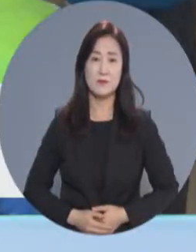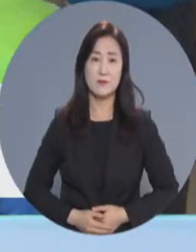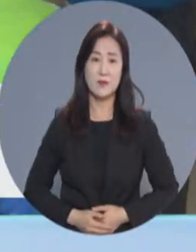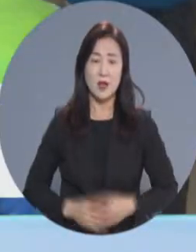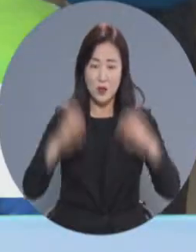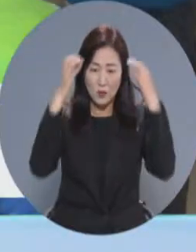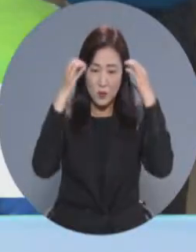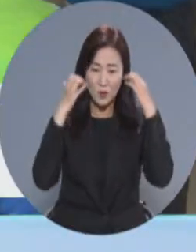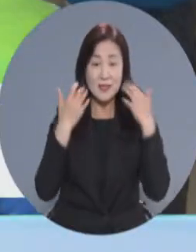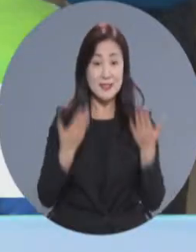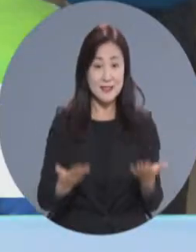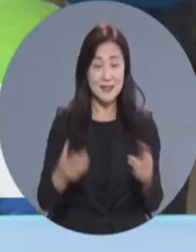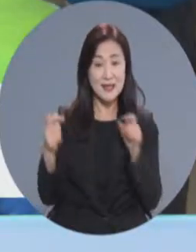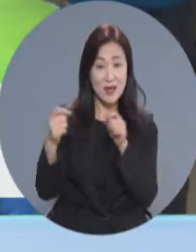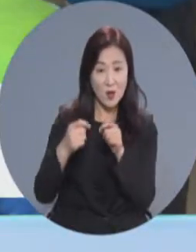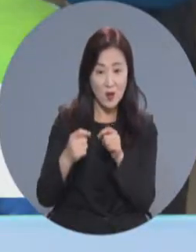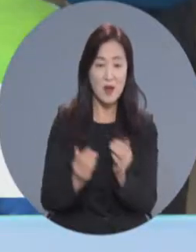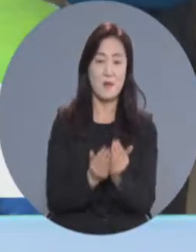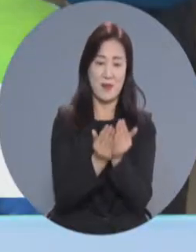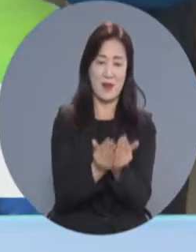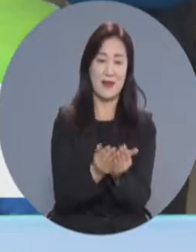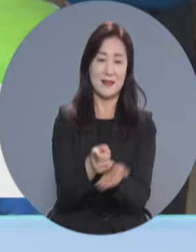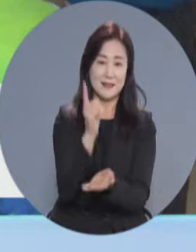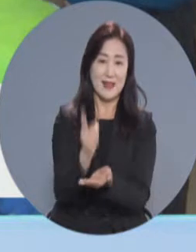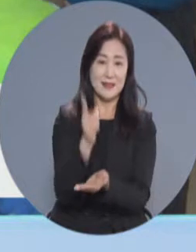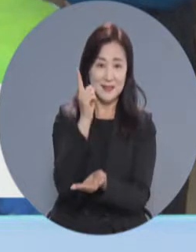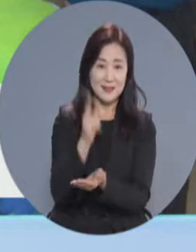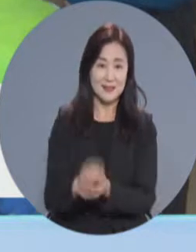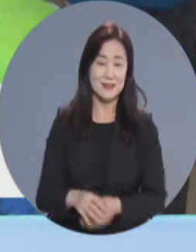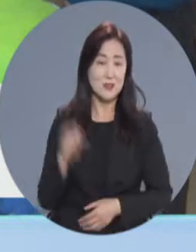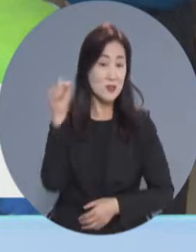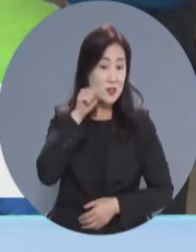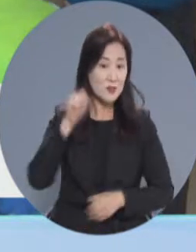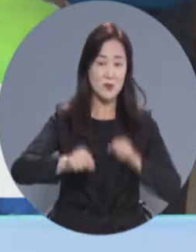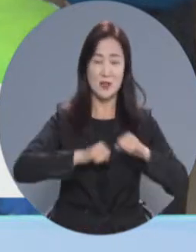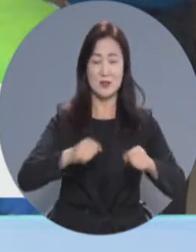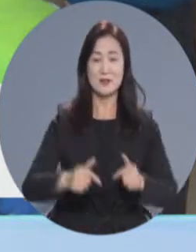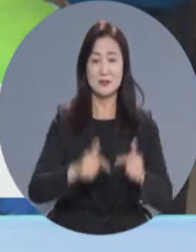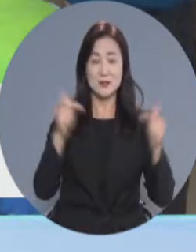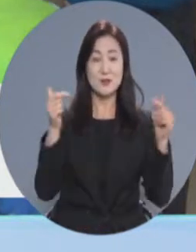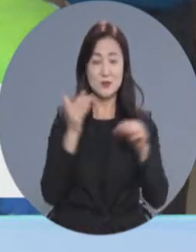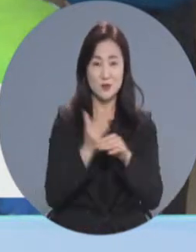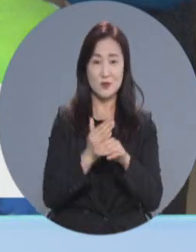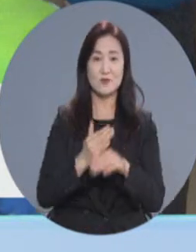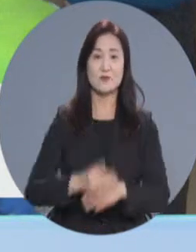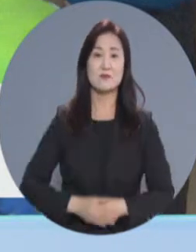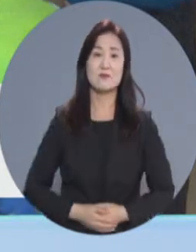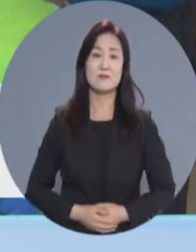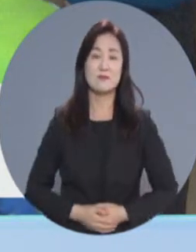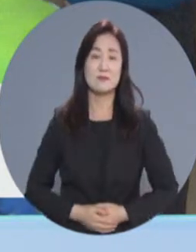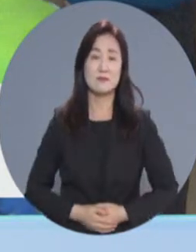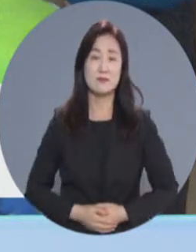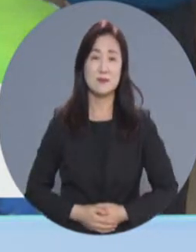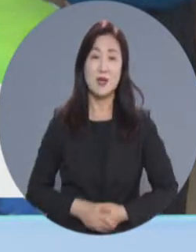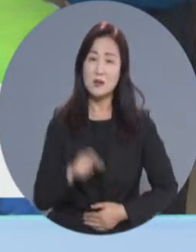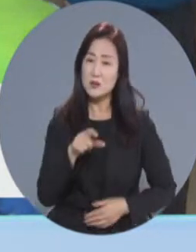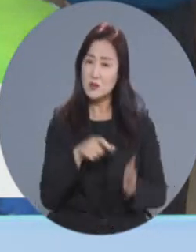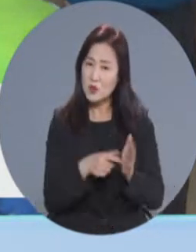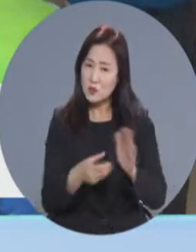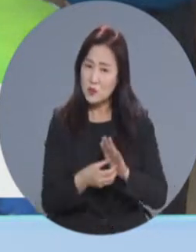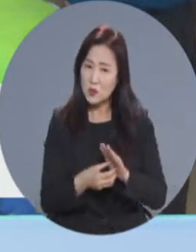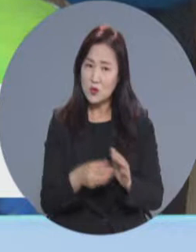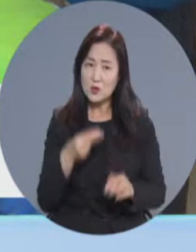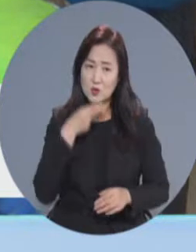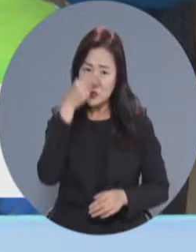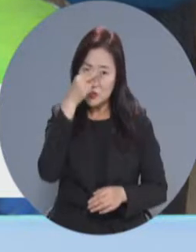여름 휴가철이 다가오면서 배를 타고 낚시를 하는 등 여가 활동을 즐기는 사람이 늘고 있습니다. 그만큼 음주 운항